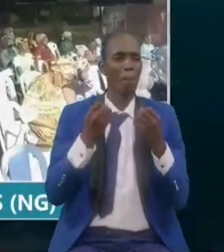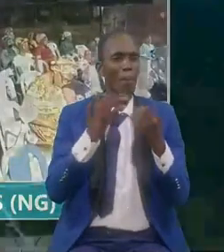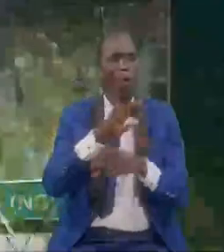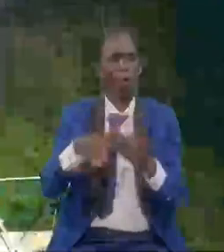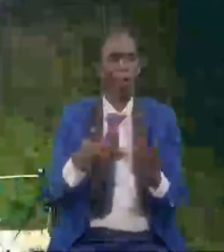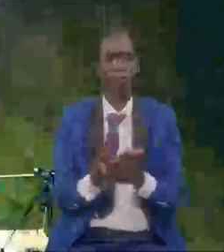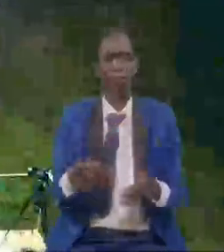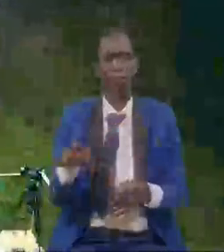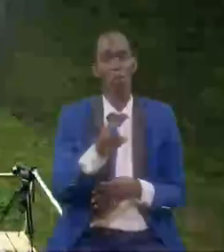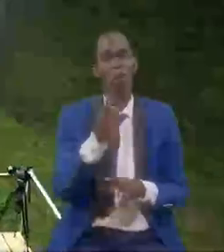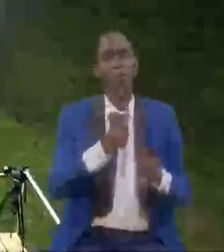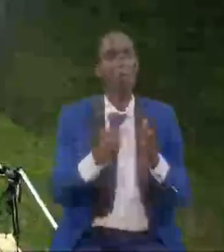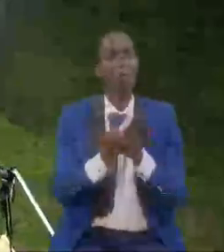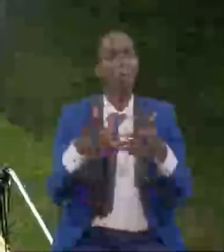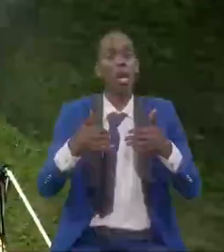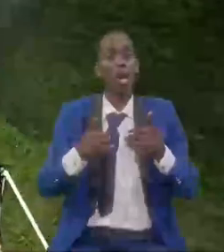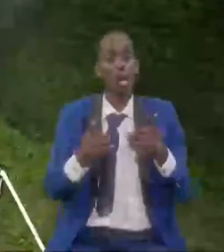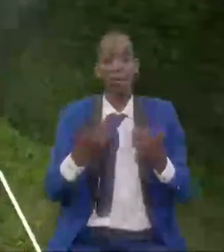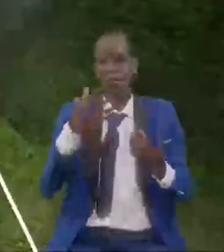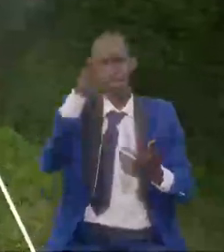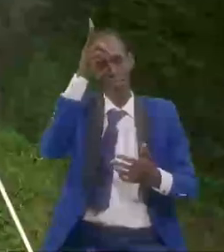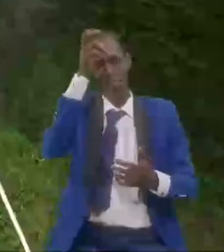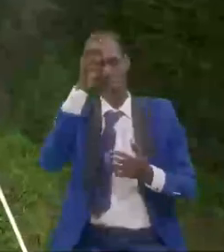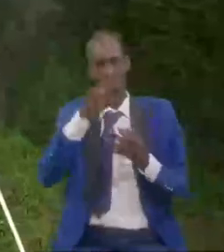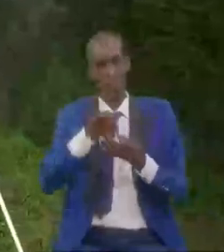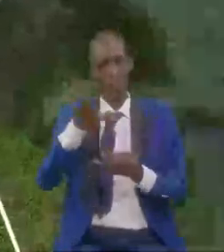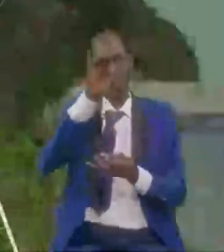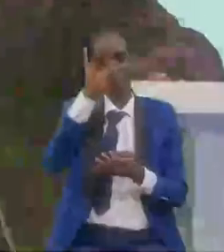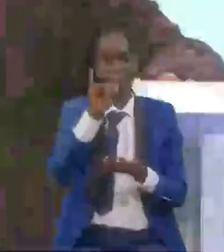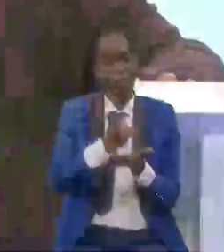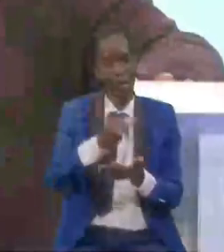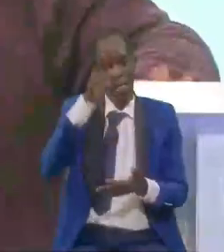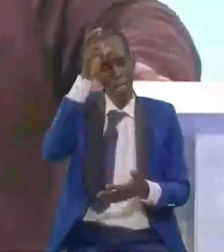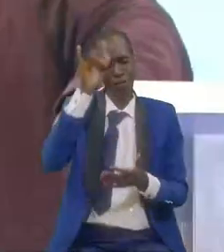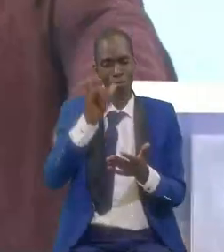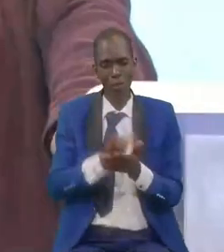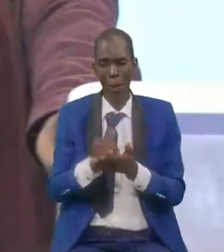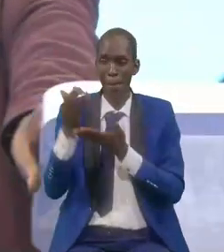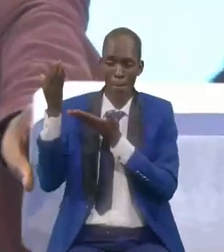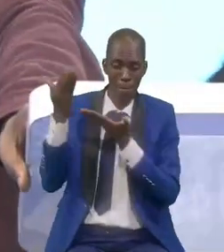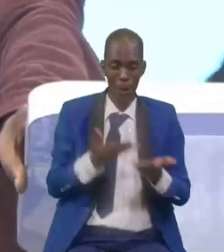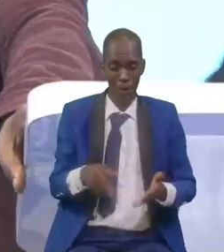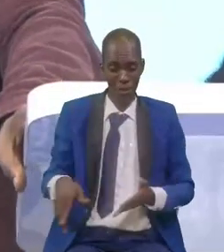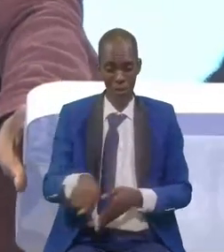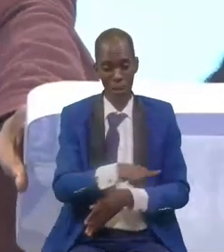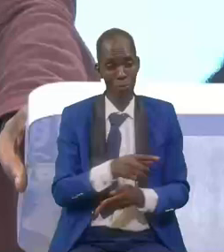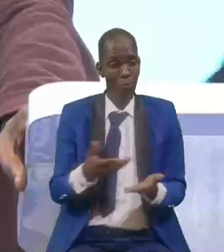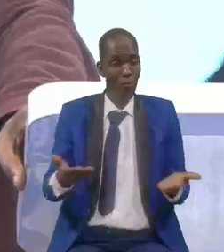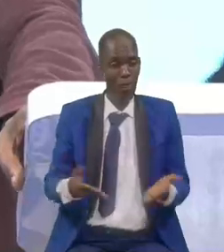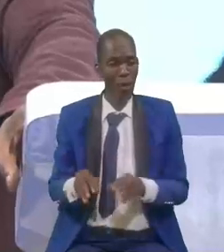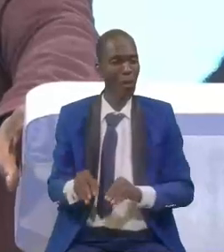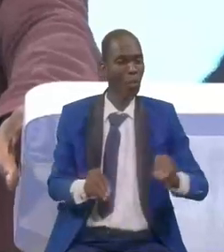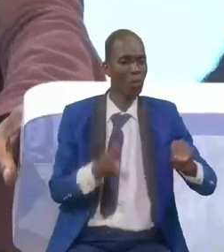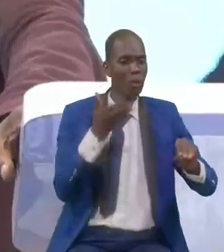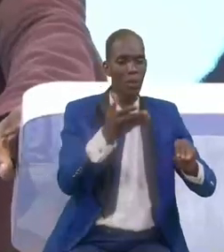Et plusieurs de ceux qui avaient des mauvais esprits, les démons qui les poussaient par-ci, par-là, et